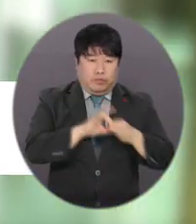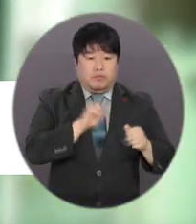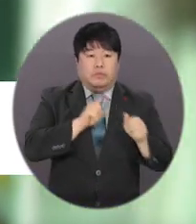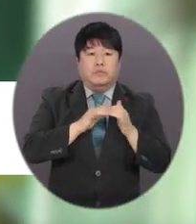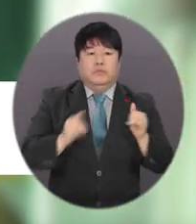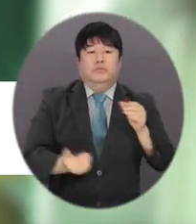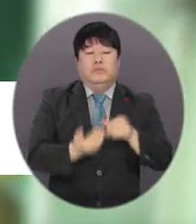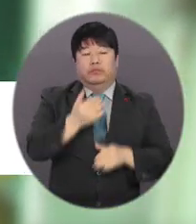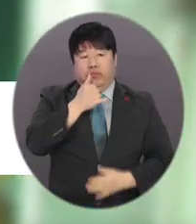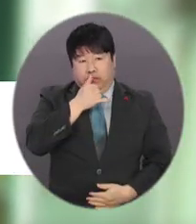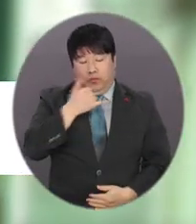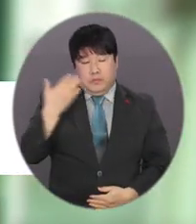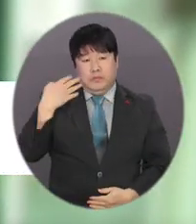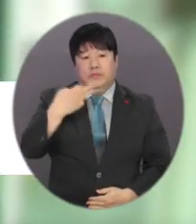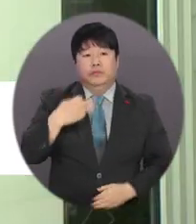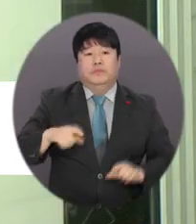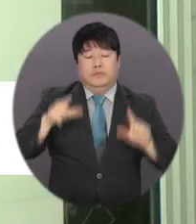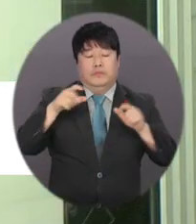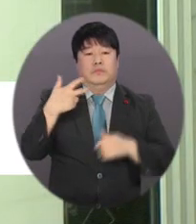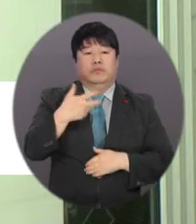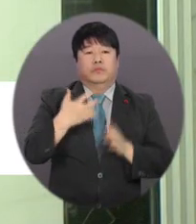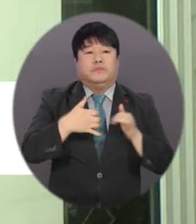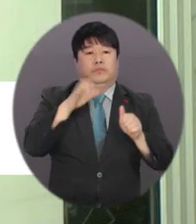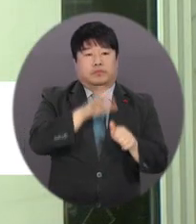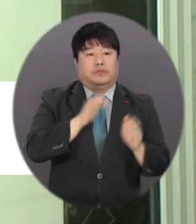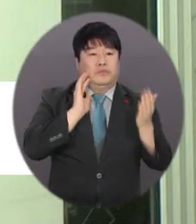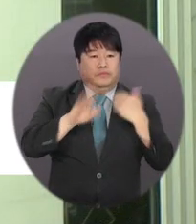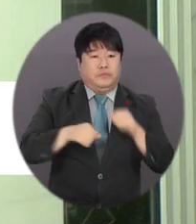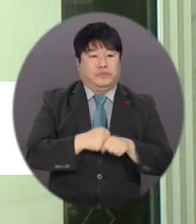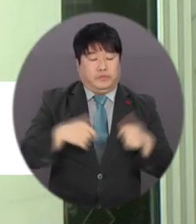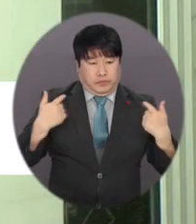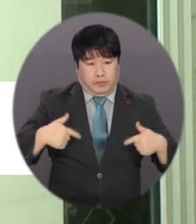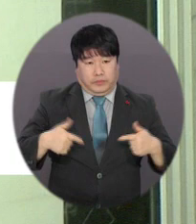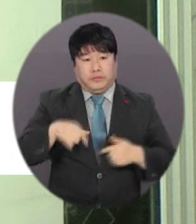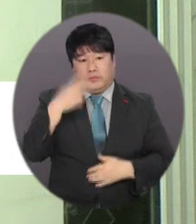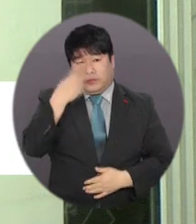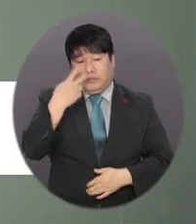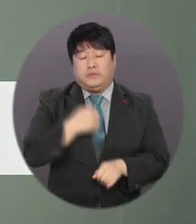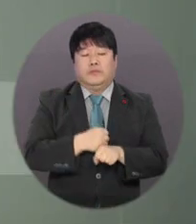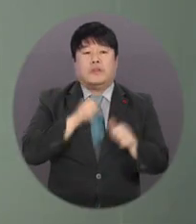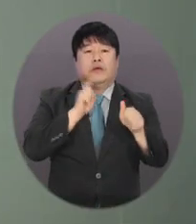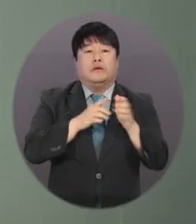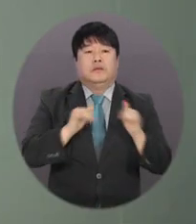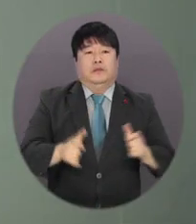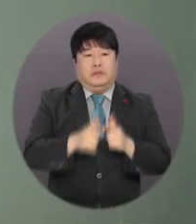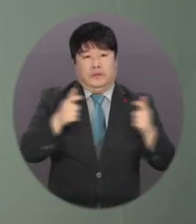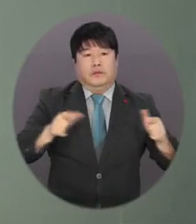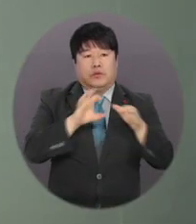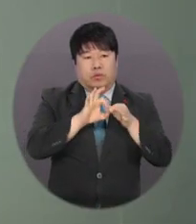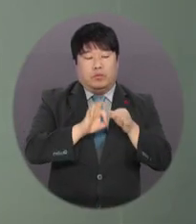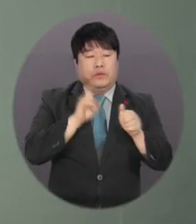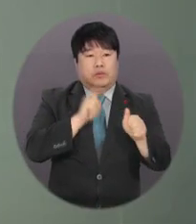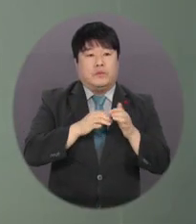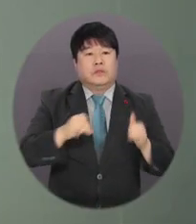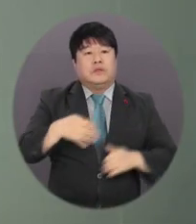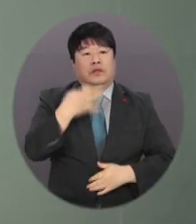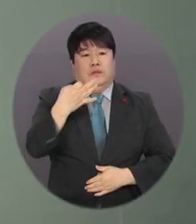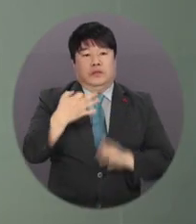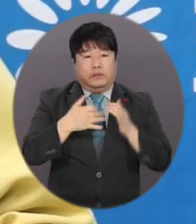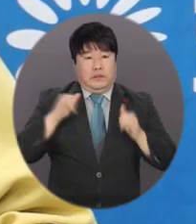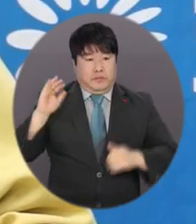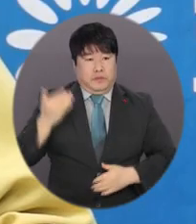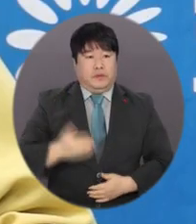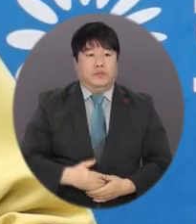있습니다. 지난 13일 70여 명이 격리된 이후 매일 실시한 검사에서 확진자가 늘어 관련 확진자는 14명이